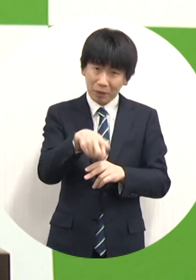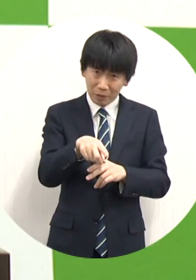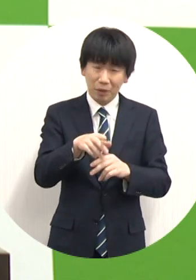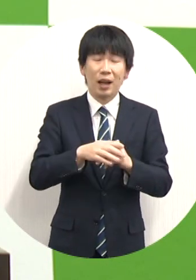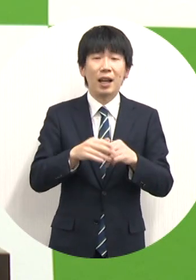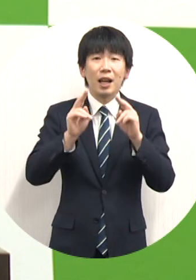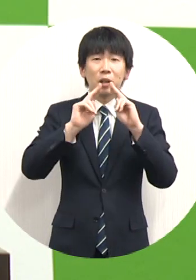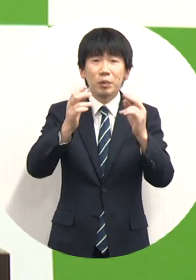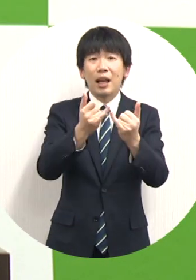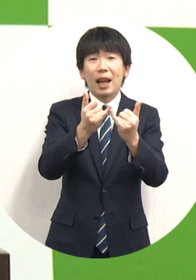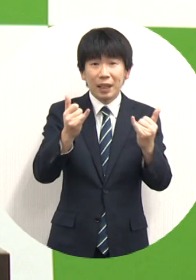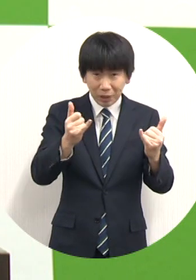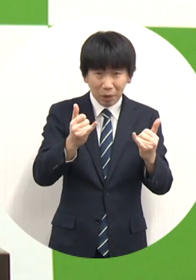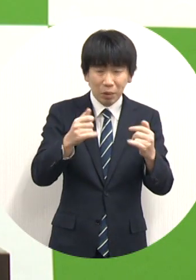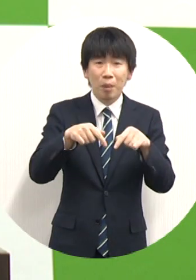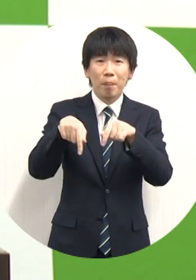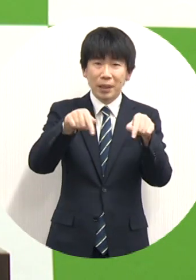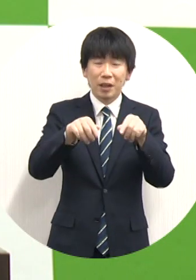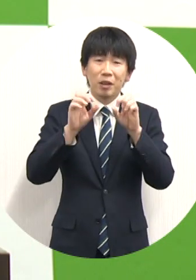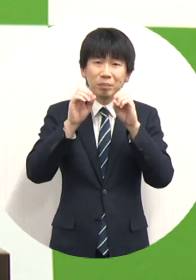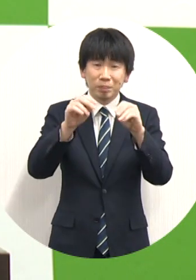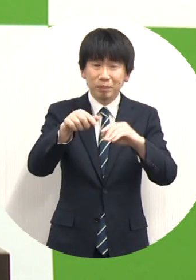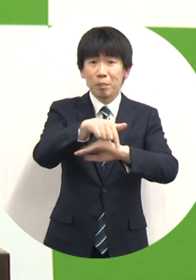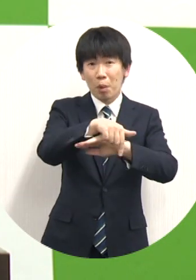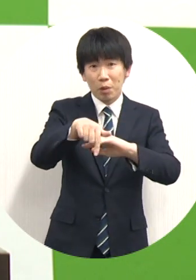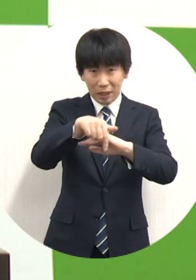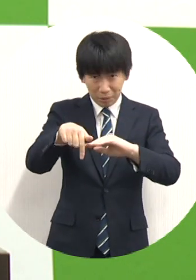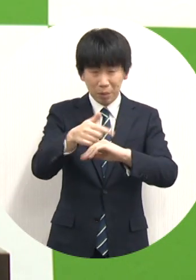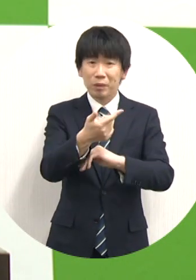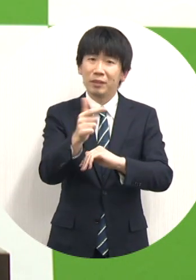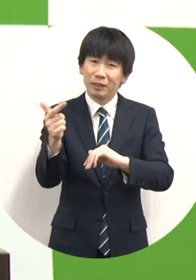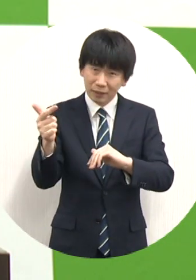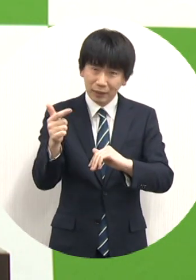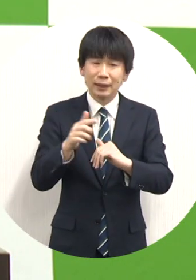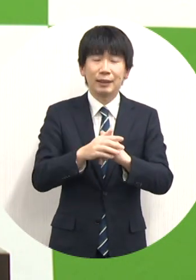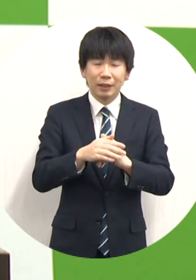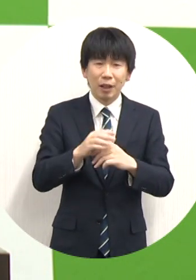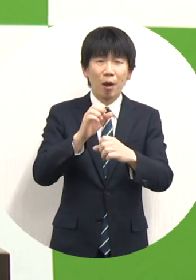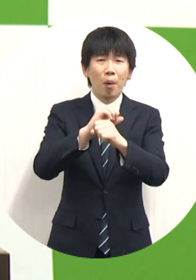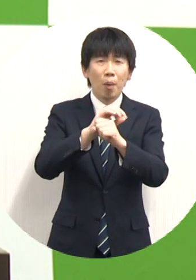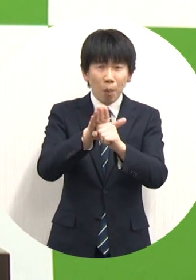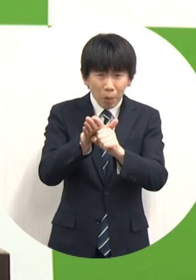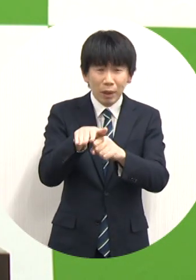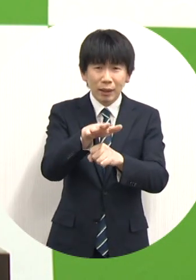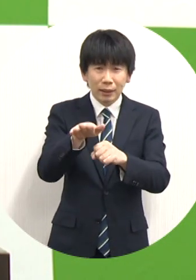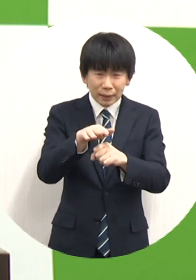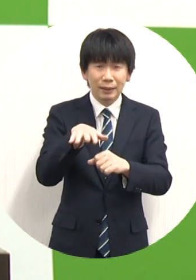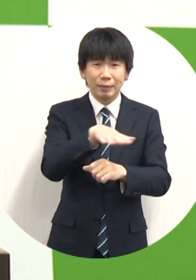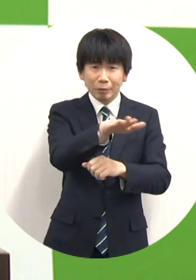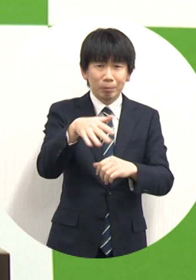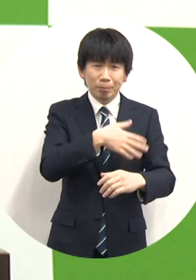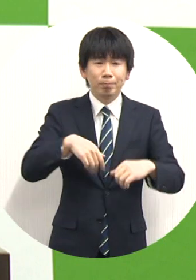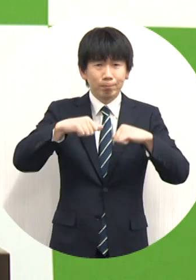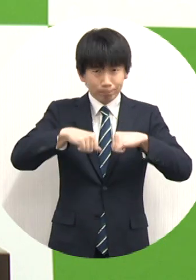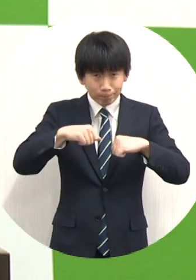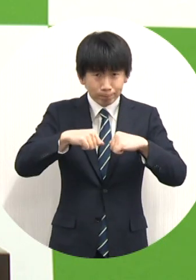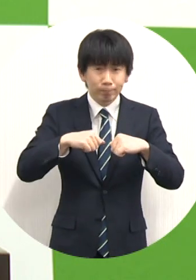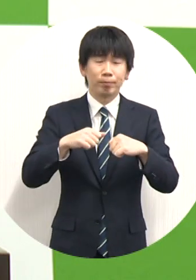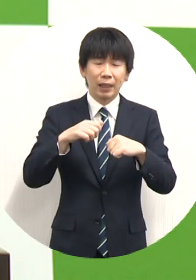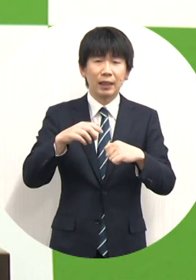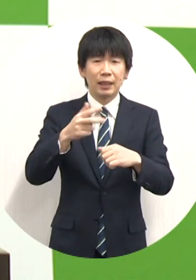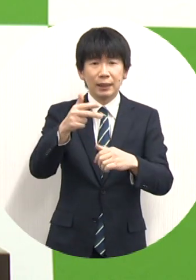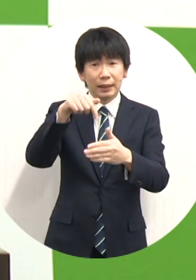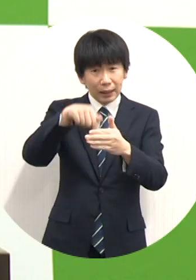など新がところなから市民の皆さんの健康と暮らし市内事業所の営業を守るため